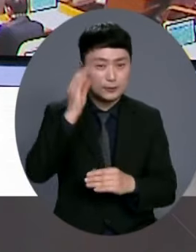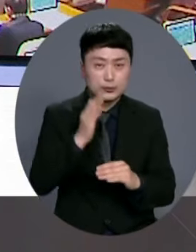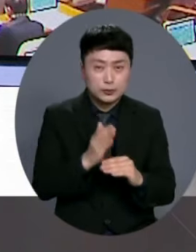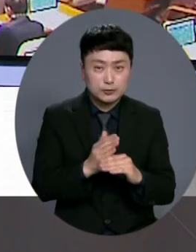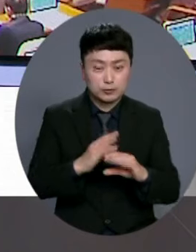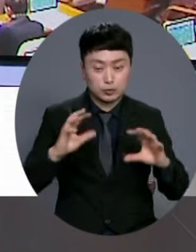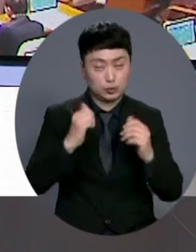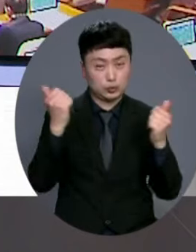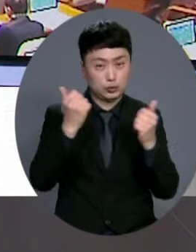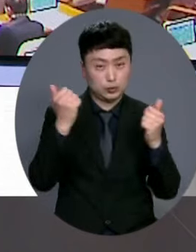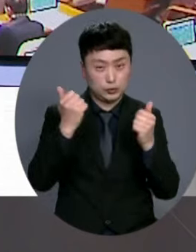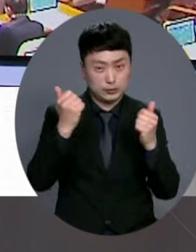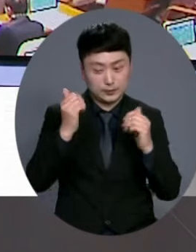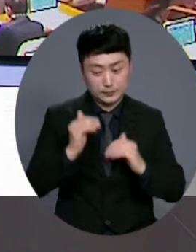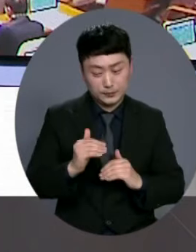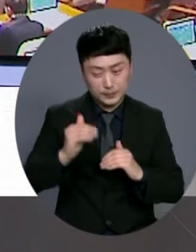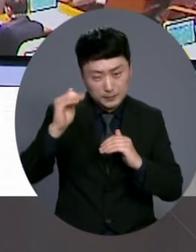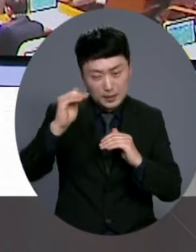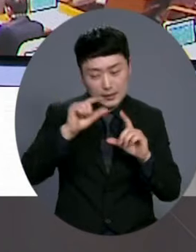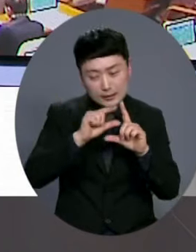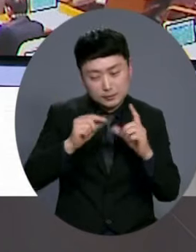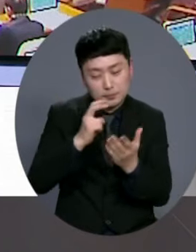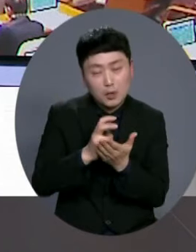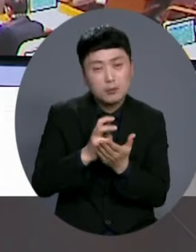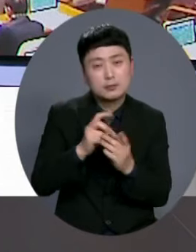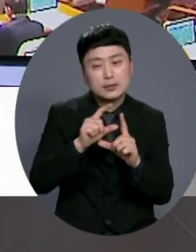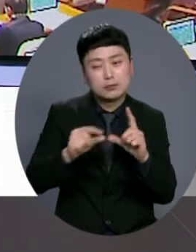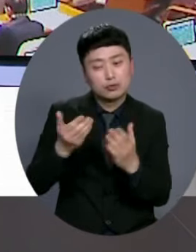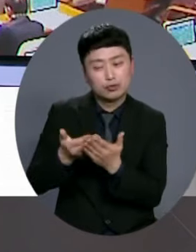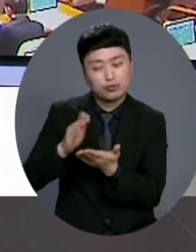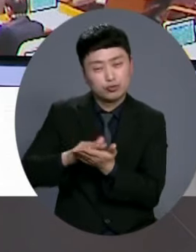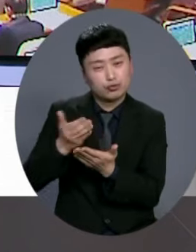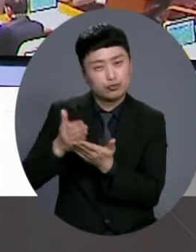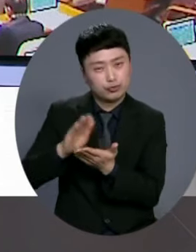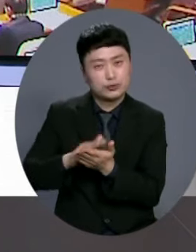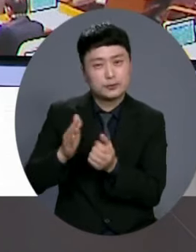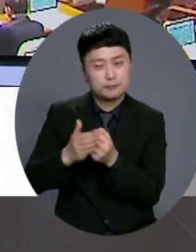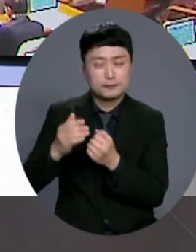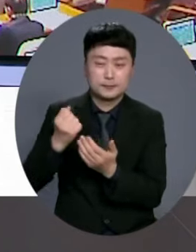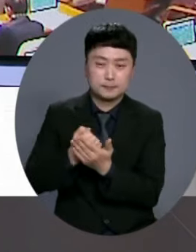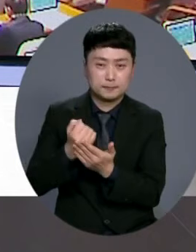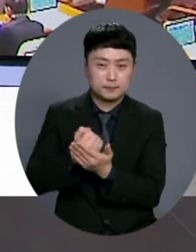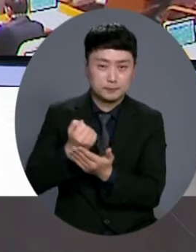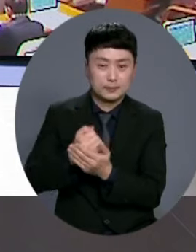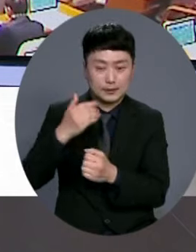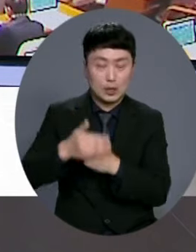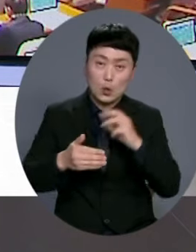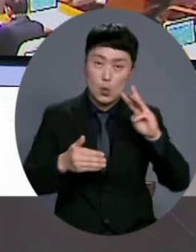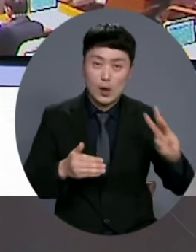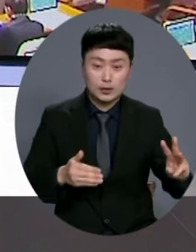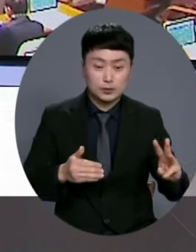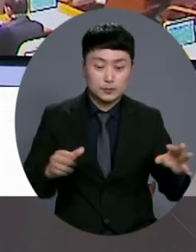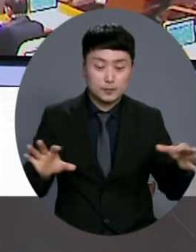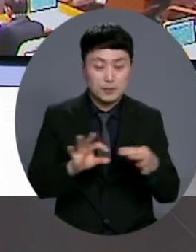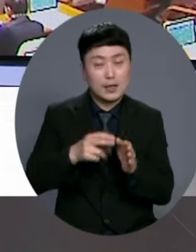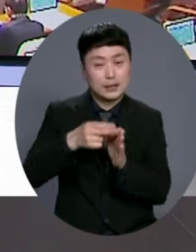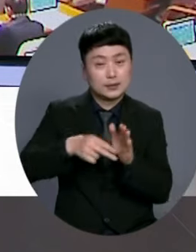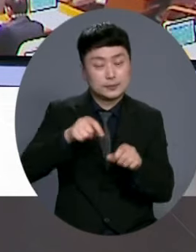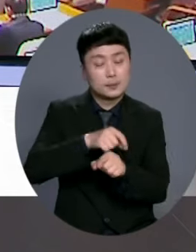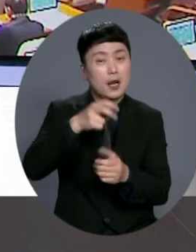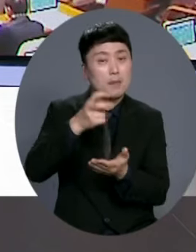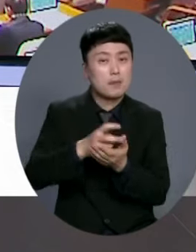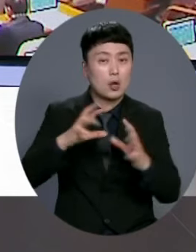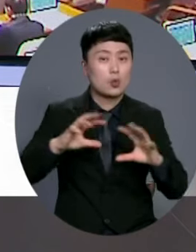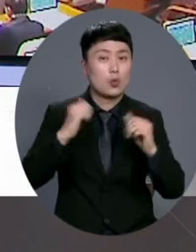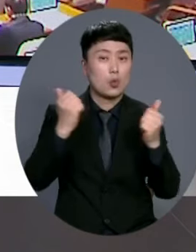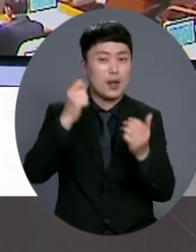심의 과정에서 상당 부분 수정돼 아쉬움이 남습니다. 달구벌과 빛고을을 잇는 달빛철도 특별법 국회